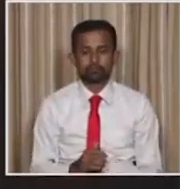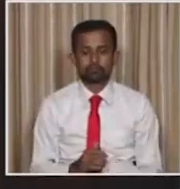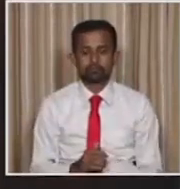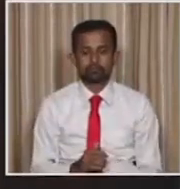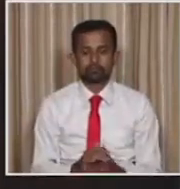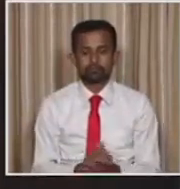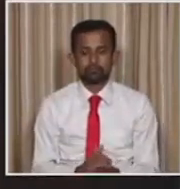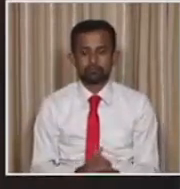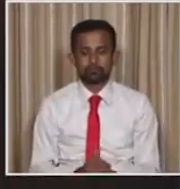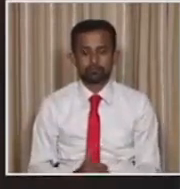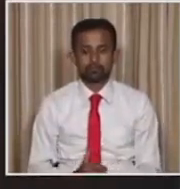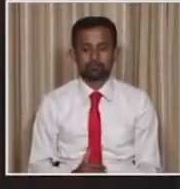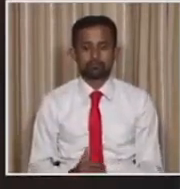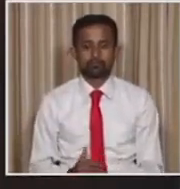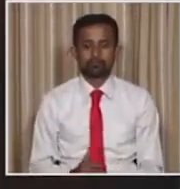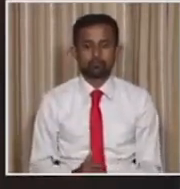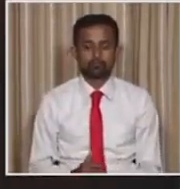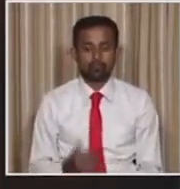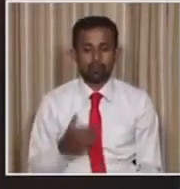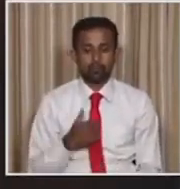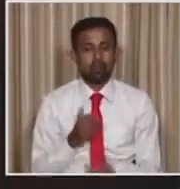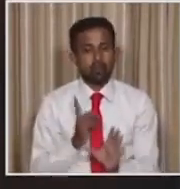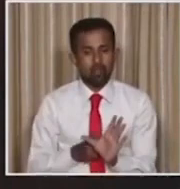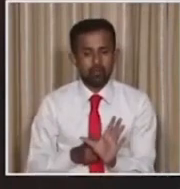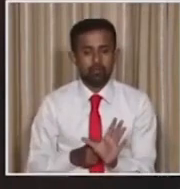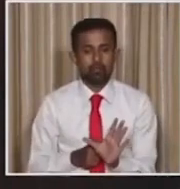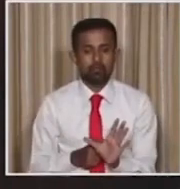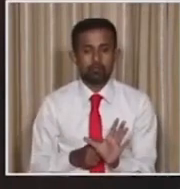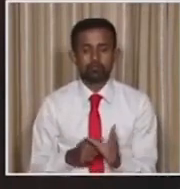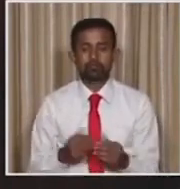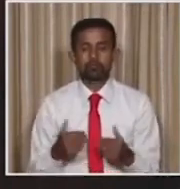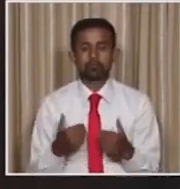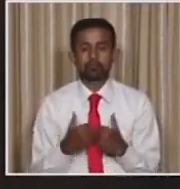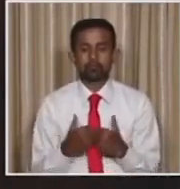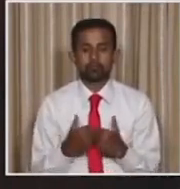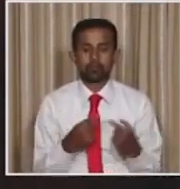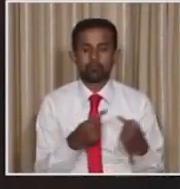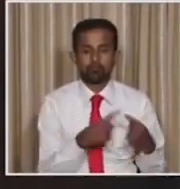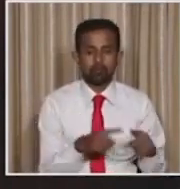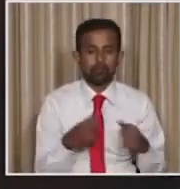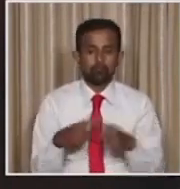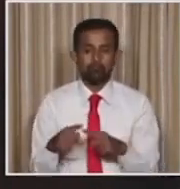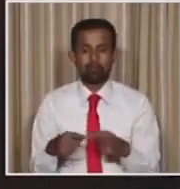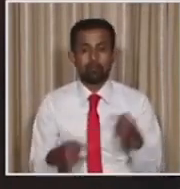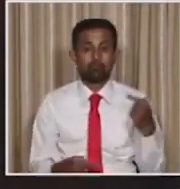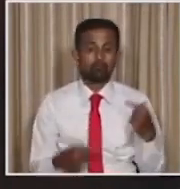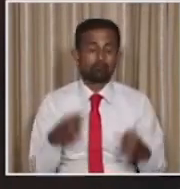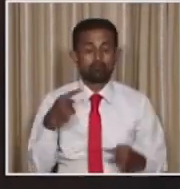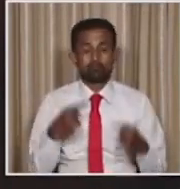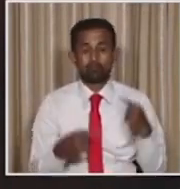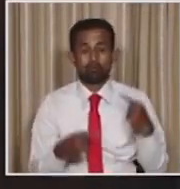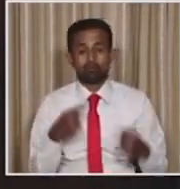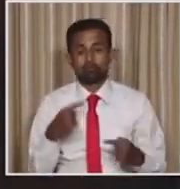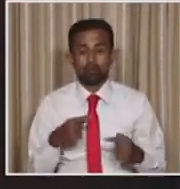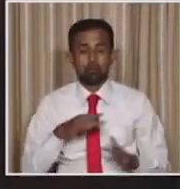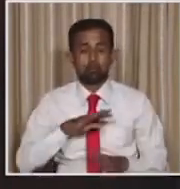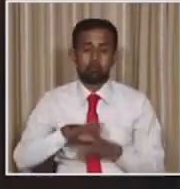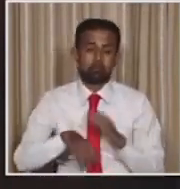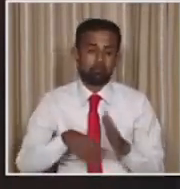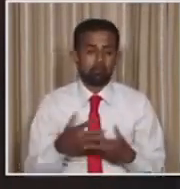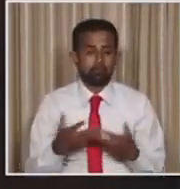තමයි අපි හැමදාම විවිධ වාද විවාදවල පැටලෙලා